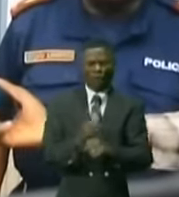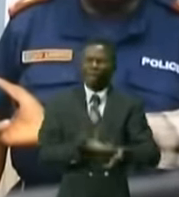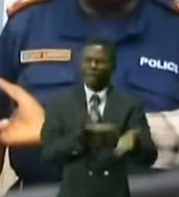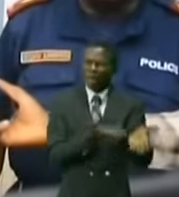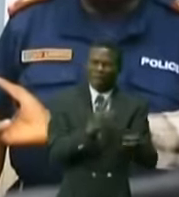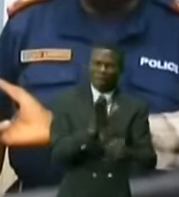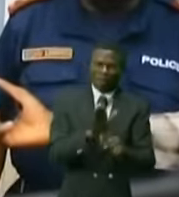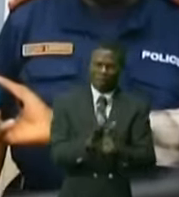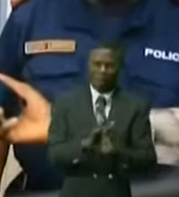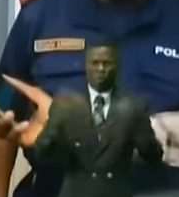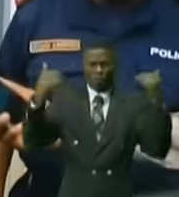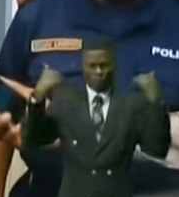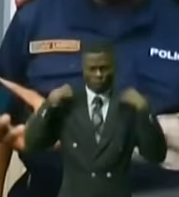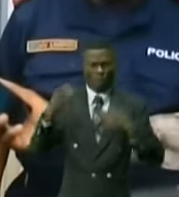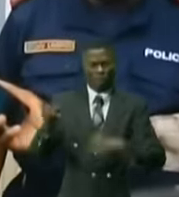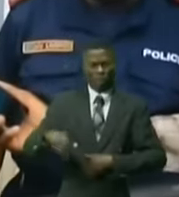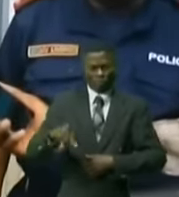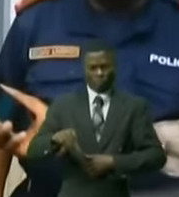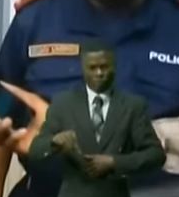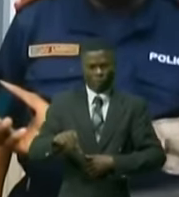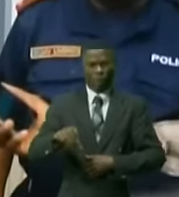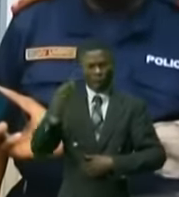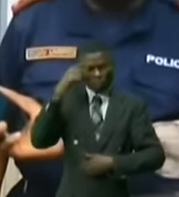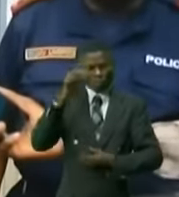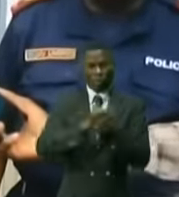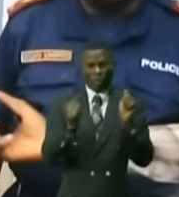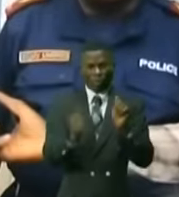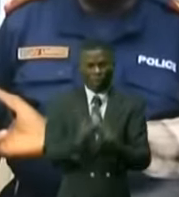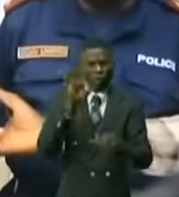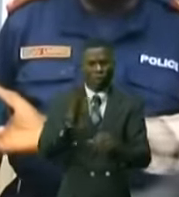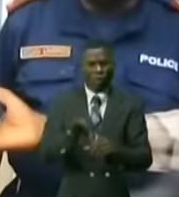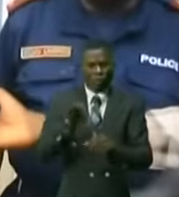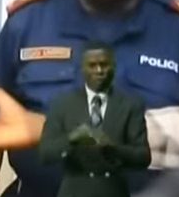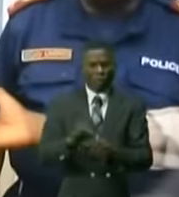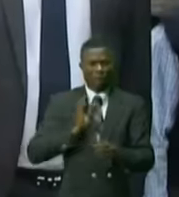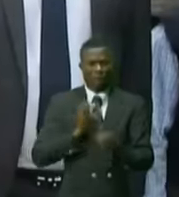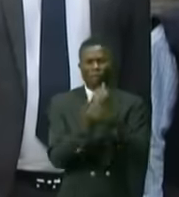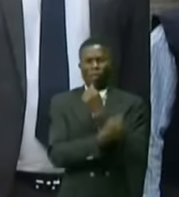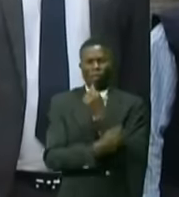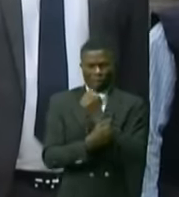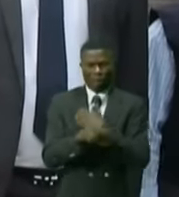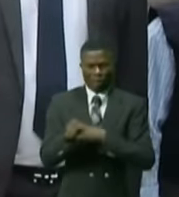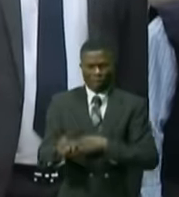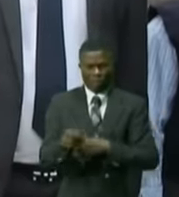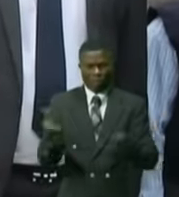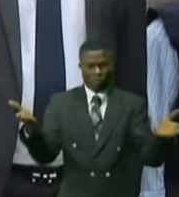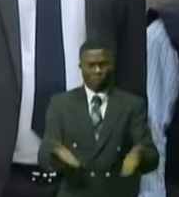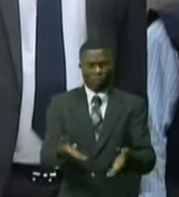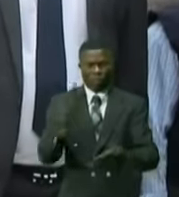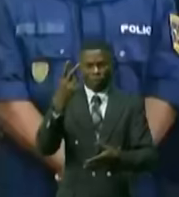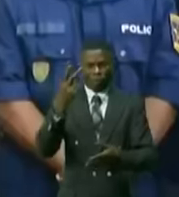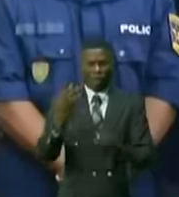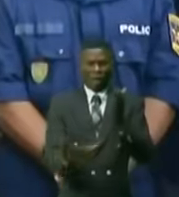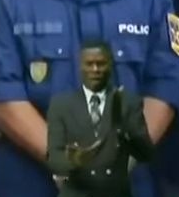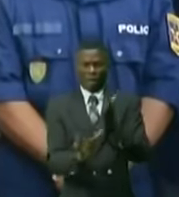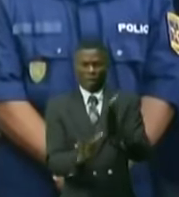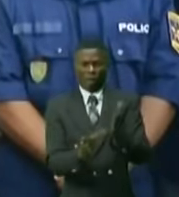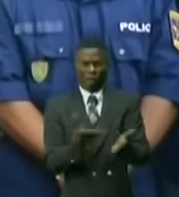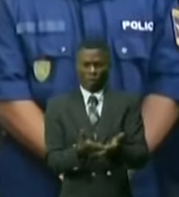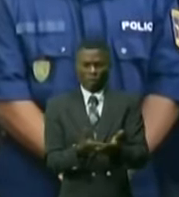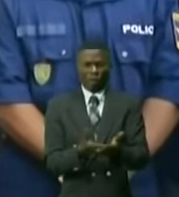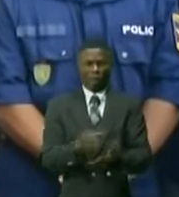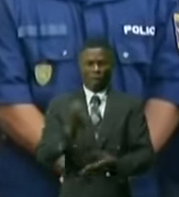aussi aux commissaires provinciaux, toujours en ce qui concerne les élections dans notre pays. en présence de ses deux adjoints, à savoir